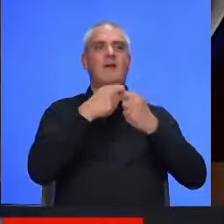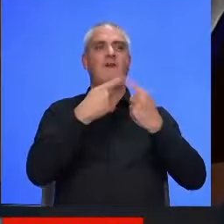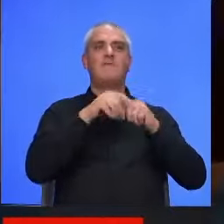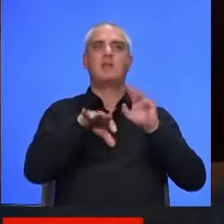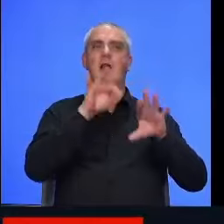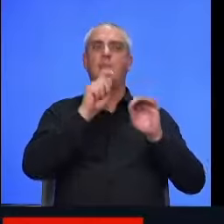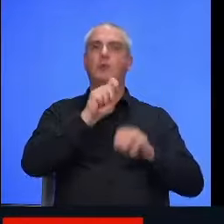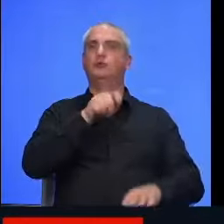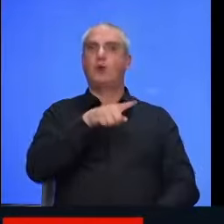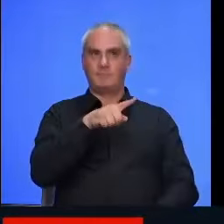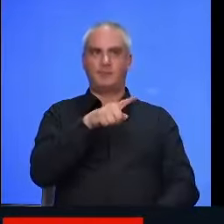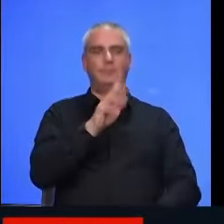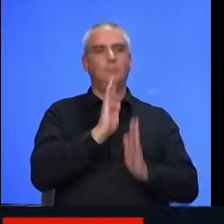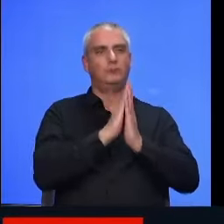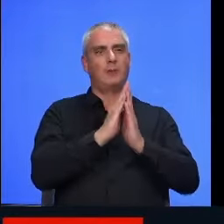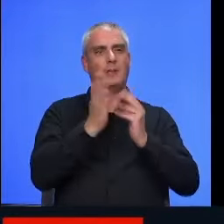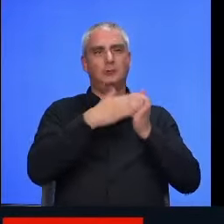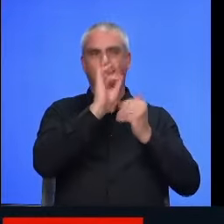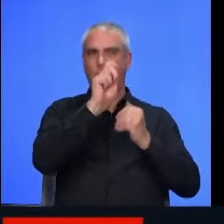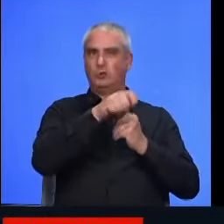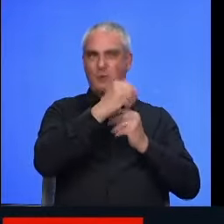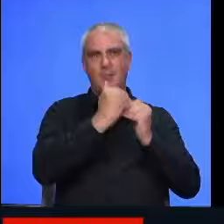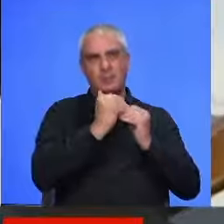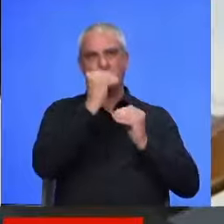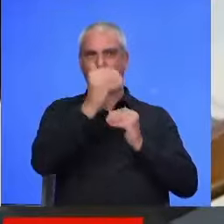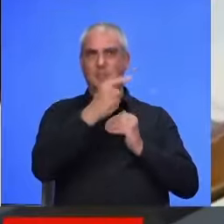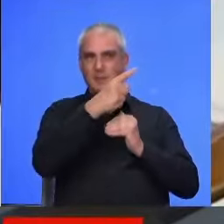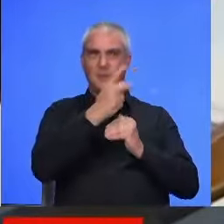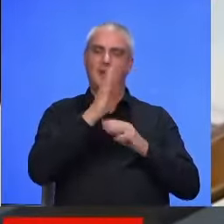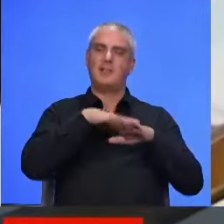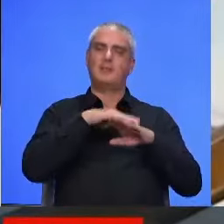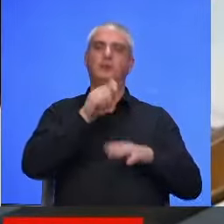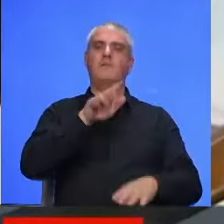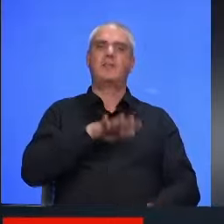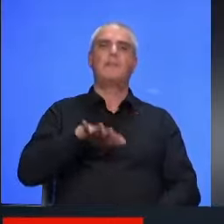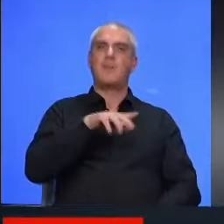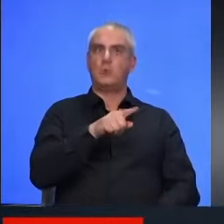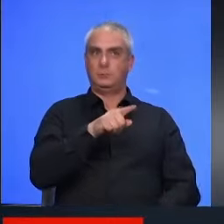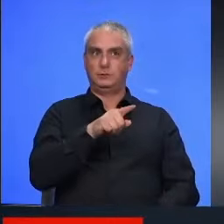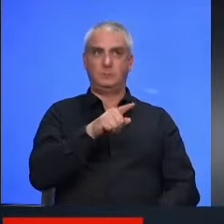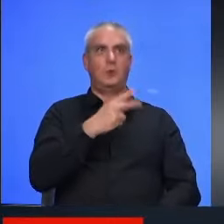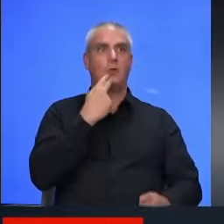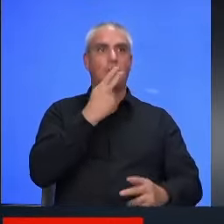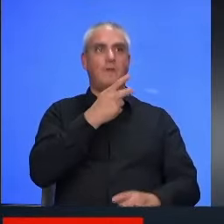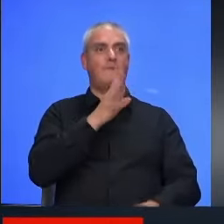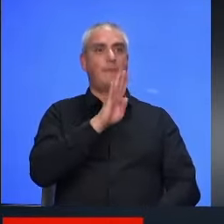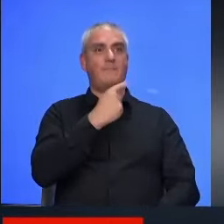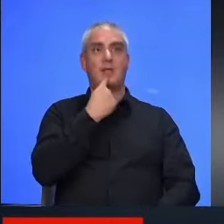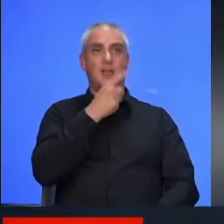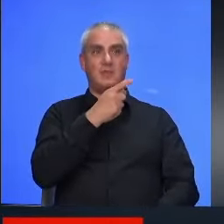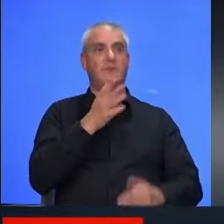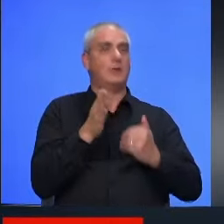לבחירת שופטים כדי שיקדמו את אשתו השופטת נאוה ברוורמן לשופטת מחוזי. מיני תגובת ברוורמן לדיווח הזה,